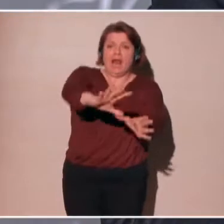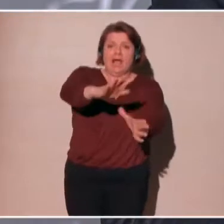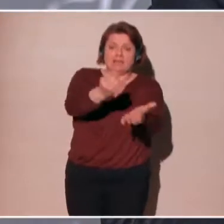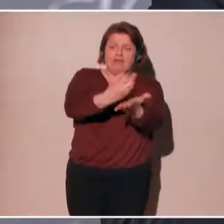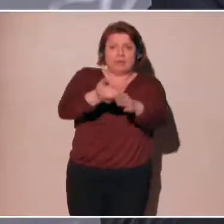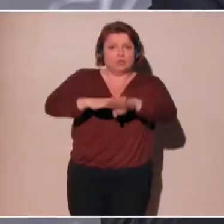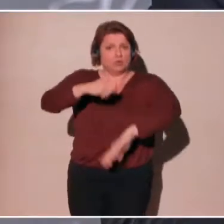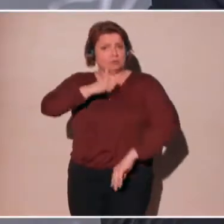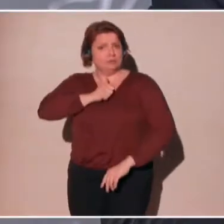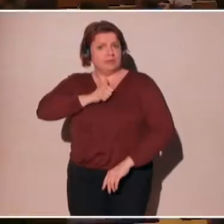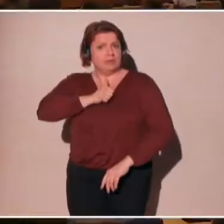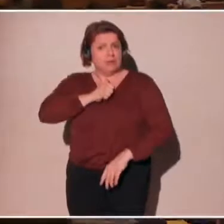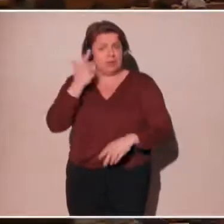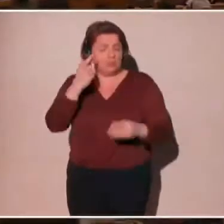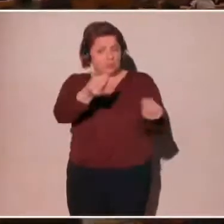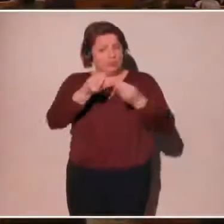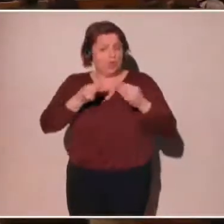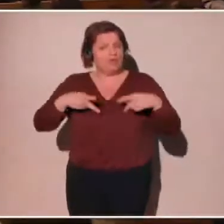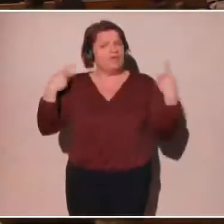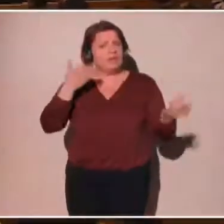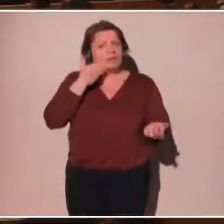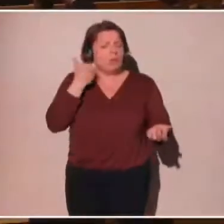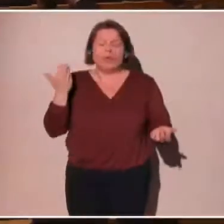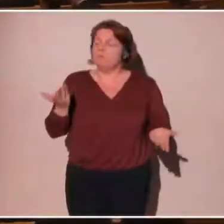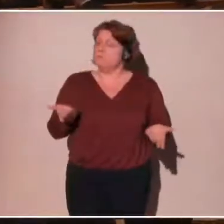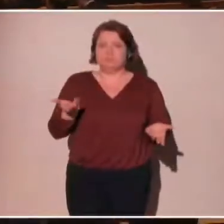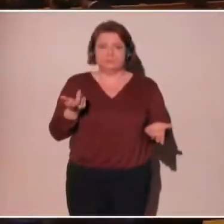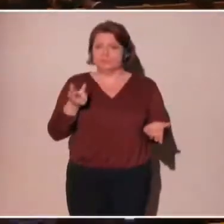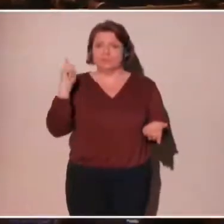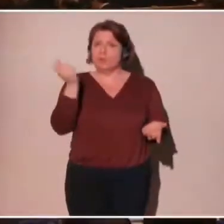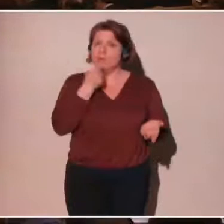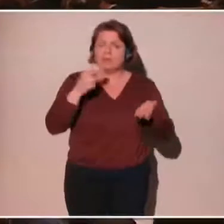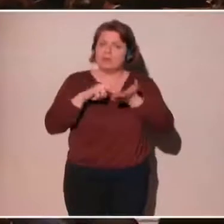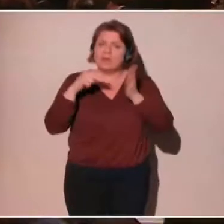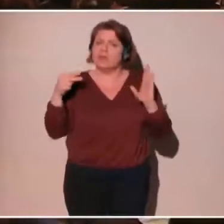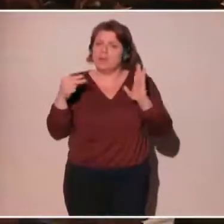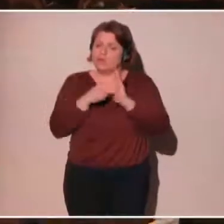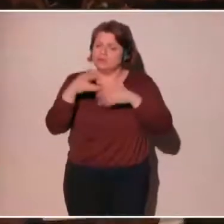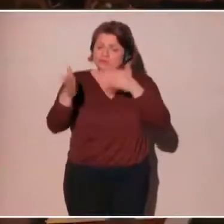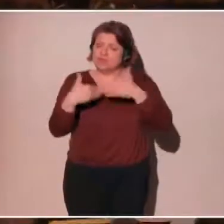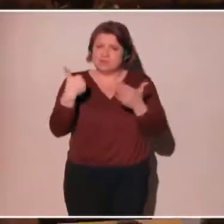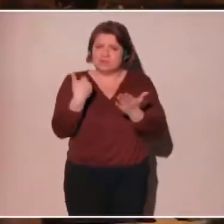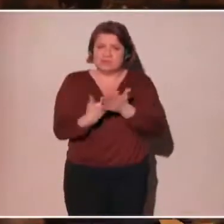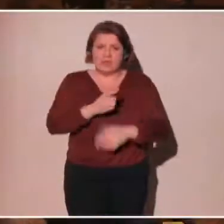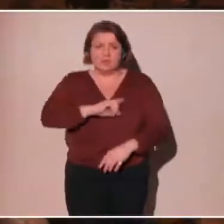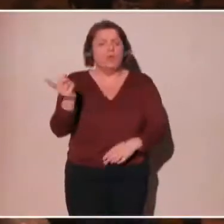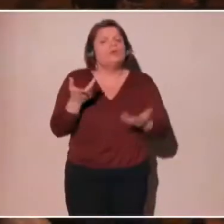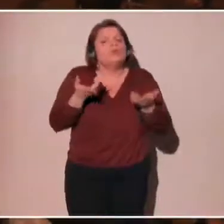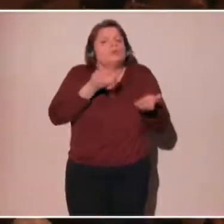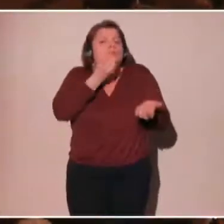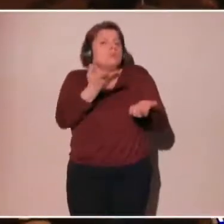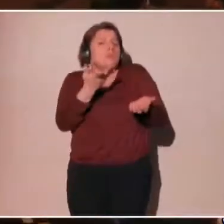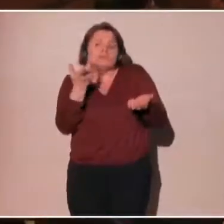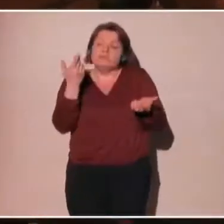afin que votre vie soit améliorée. Mais ce n'est pas vraiment comme ça que la technologie fonctionne. Vous avez eu des très bons exemples